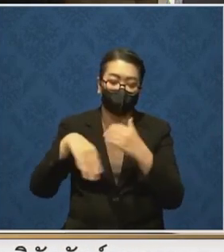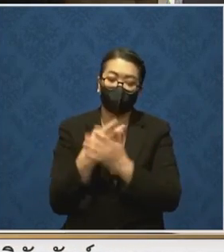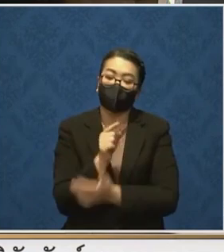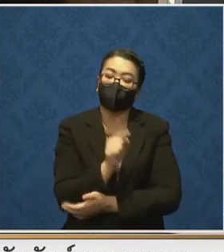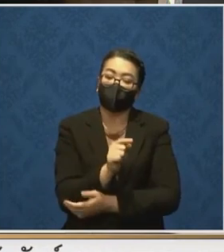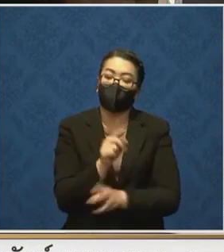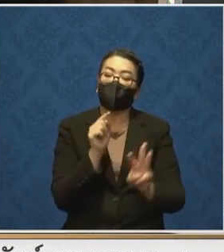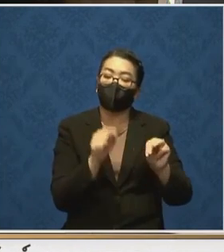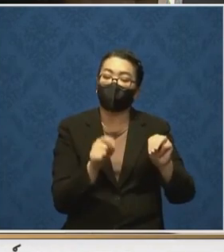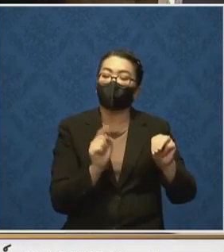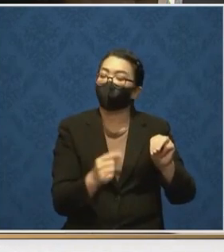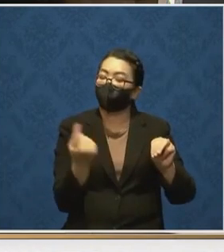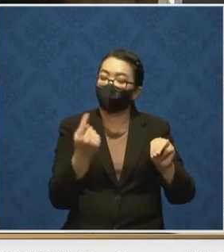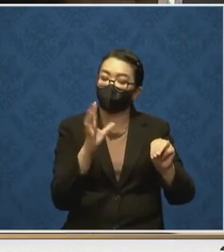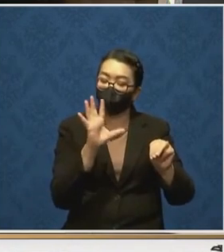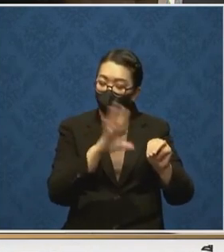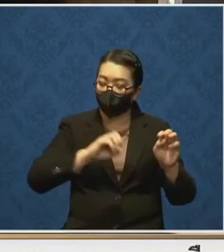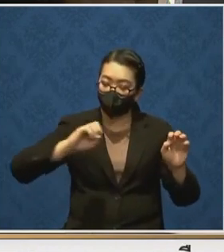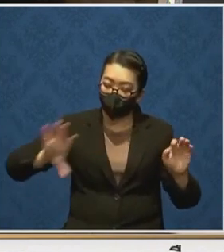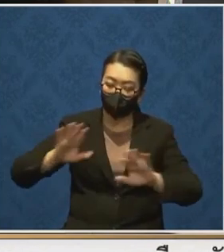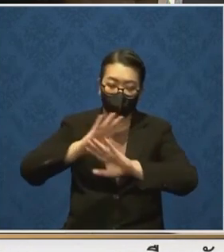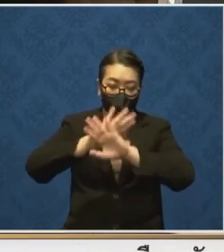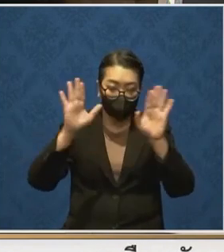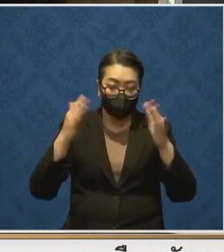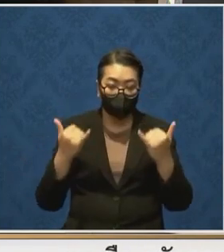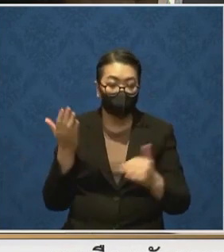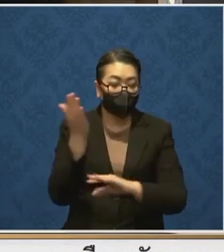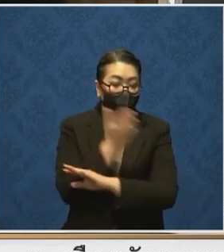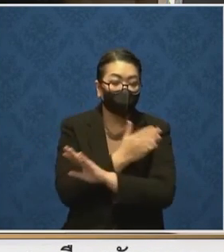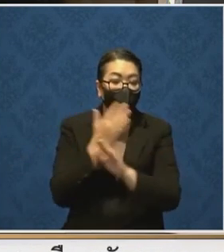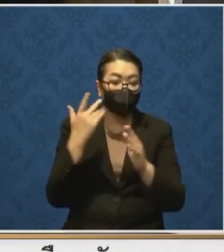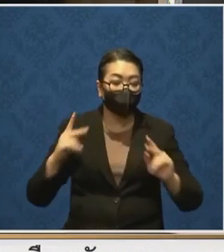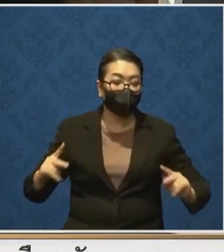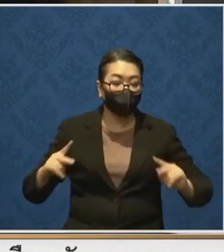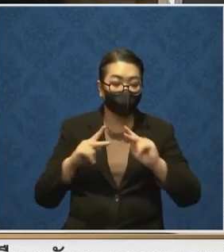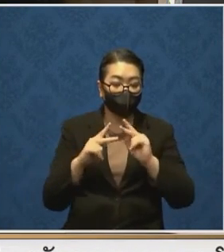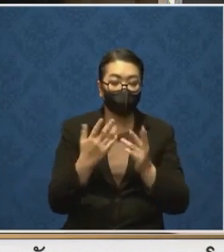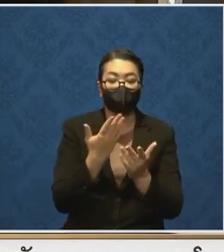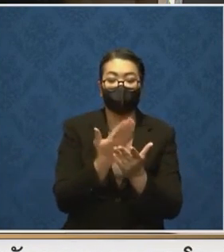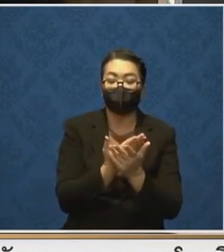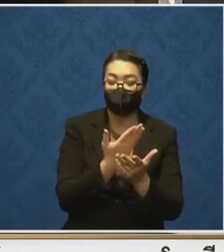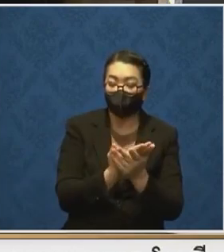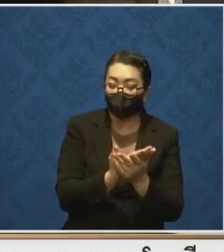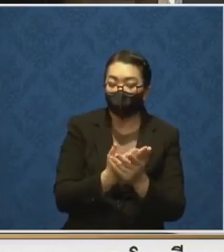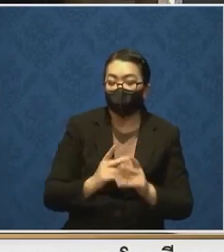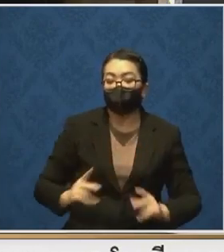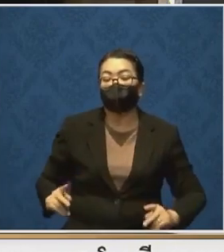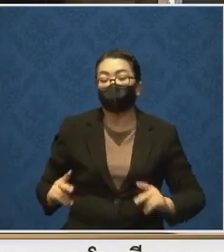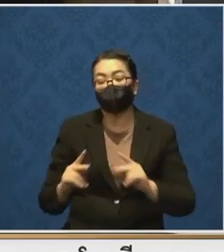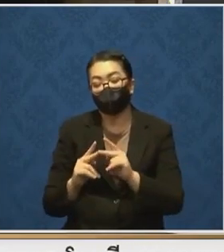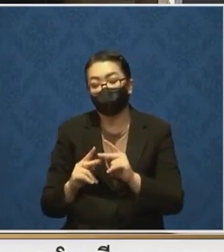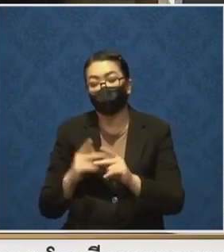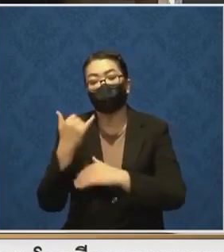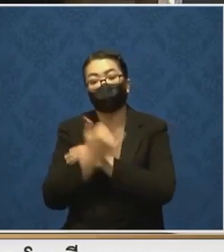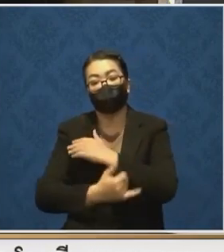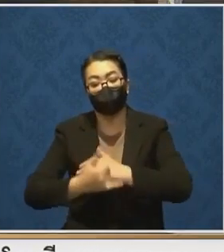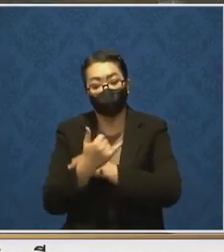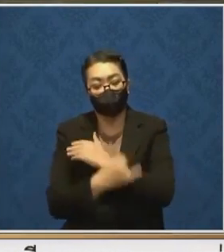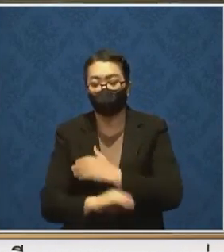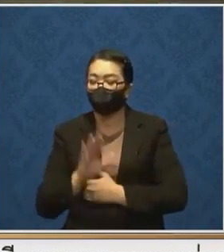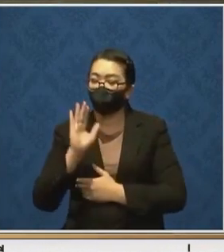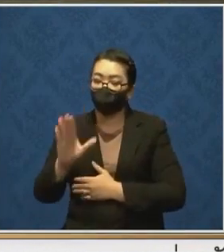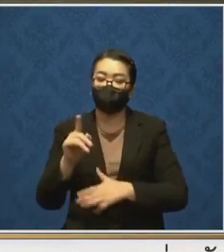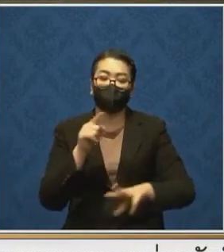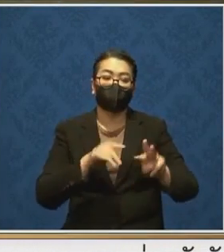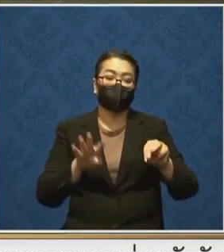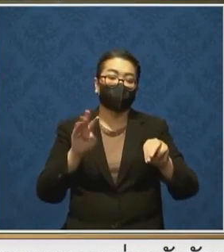ทาประทานทขรบค่ะก่อนใช้มาตรา 44 กระสวงพานิตย์กระสวงกตางประเทศ คัดค้านไม่ให้ใช้มาตรา 44 แ้